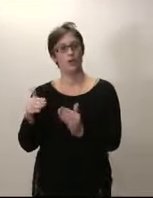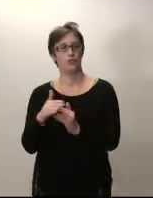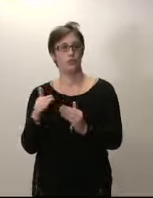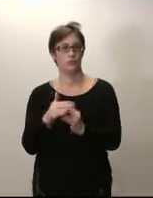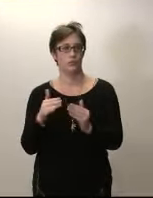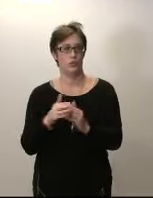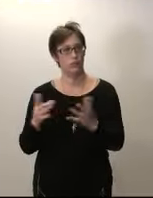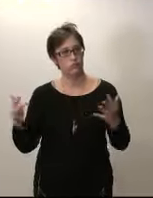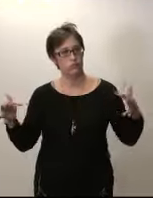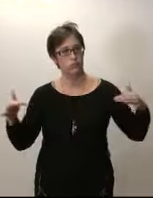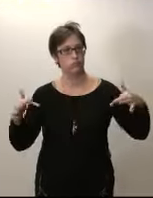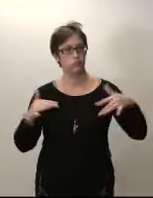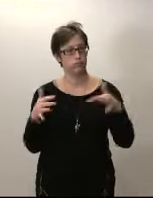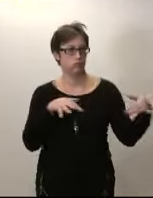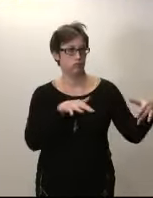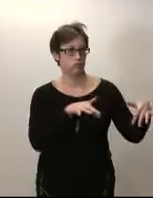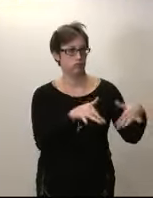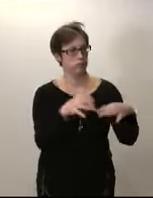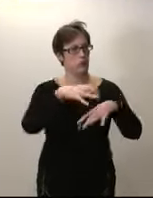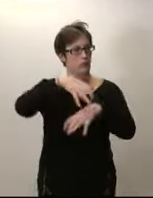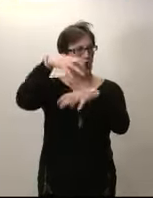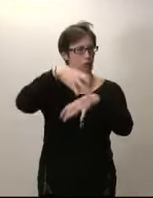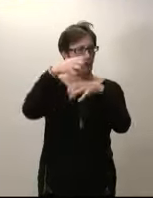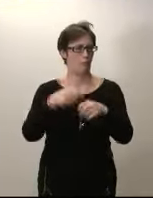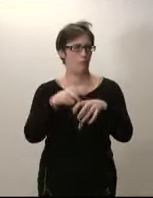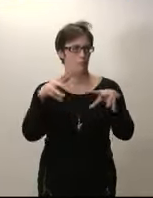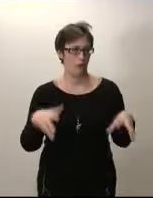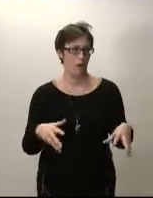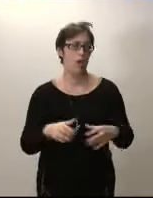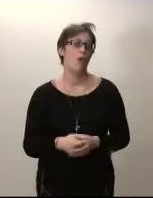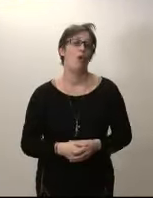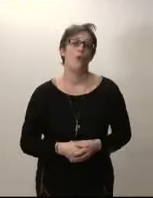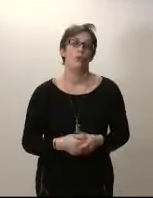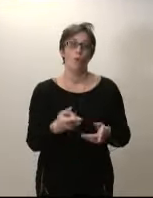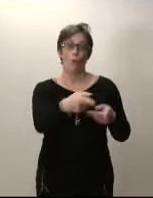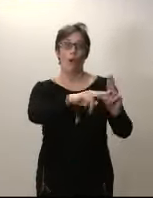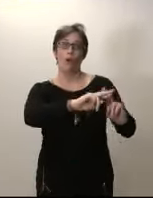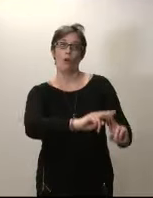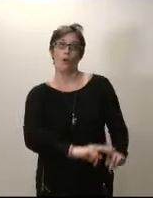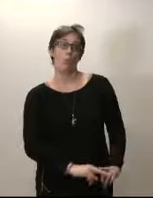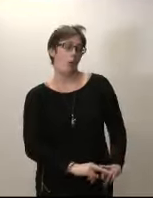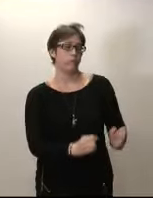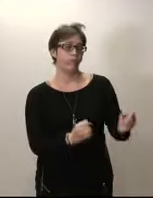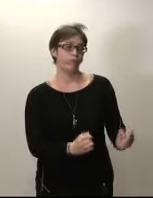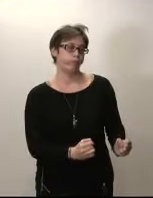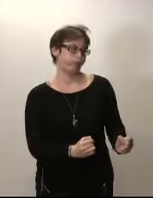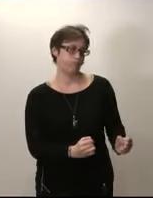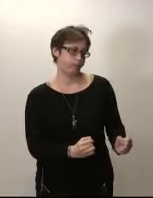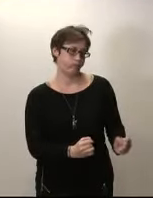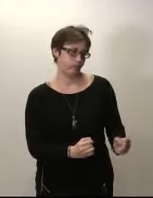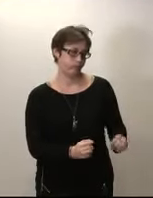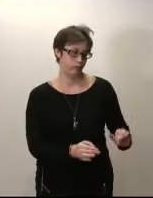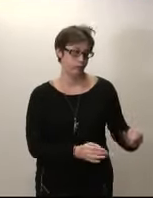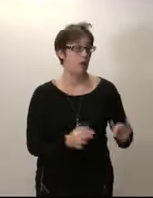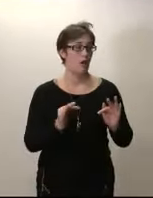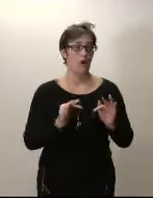et de nombreux envols. Donc là, encore une fois, l'argument n'est pas solide. Quant au petit four et au champagne, je sais que ça a été